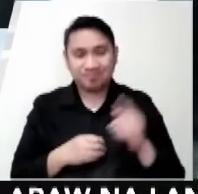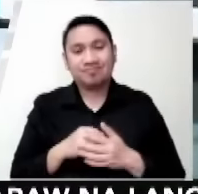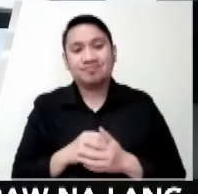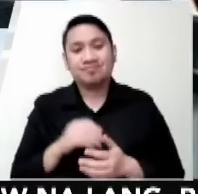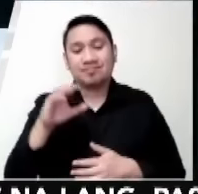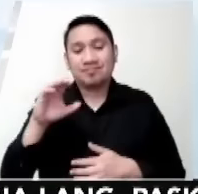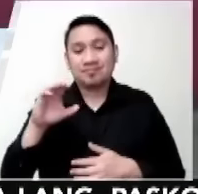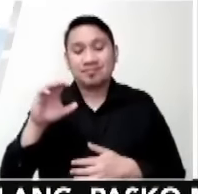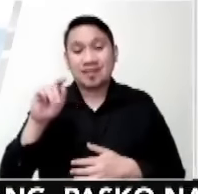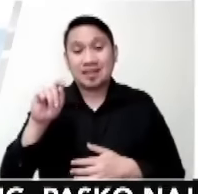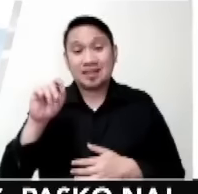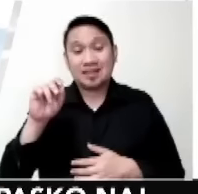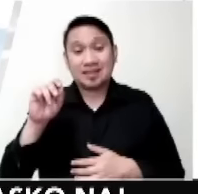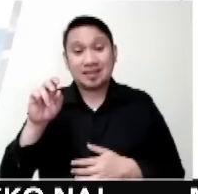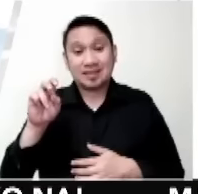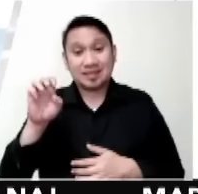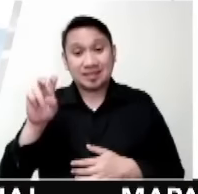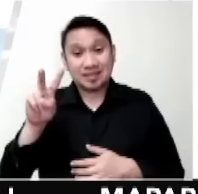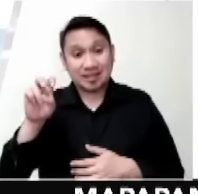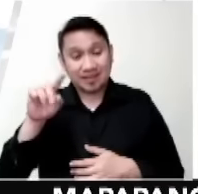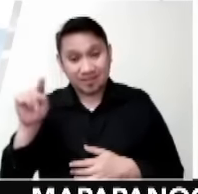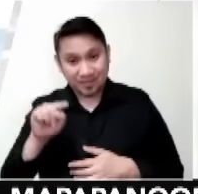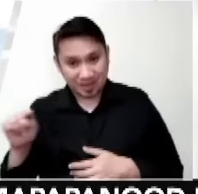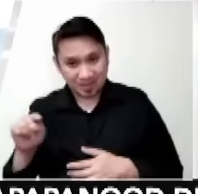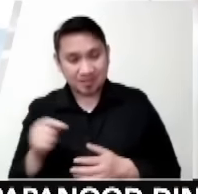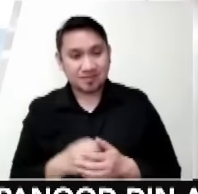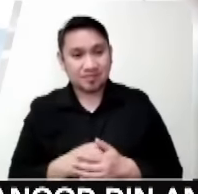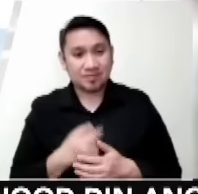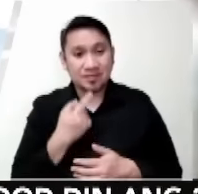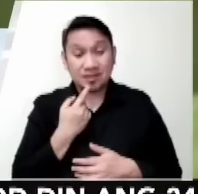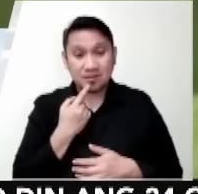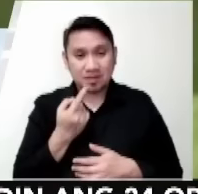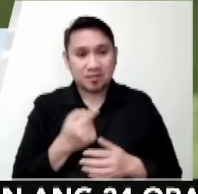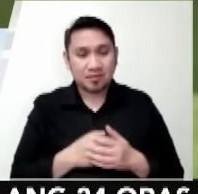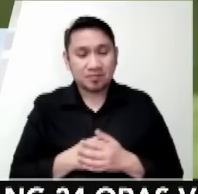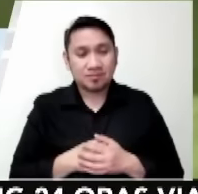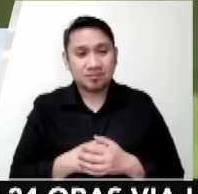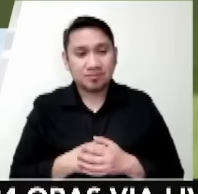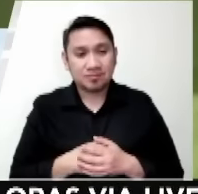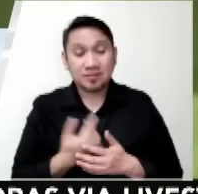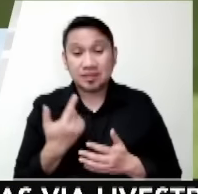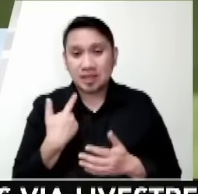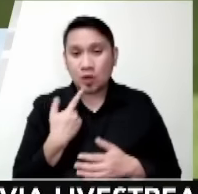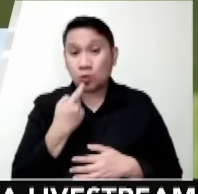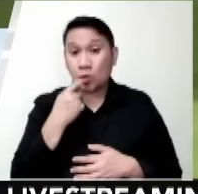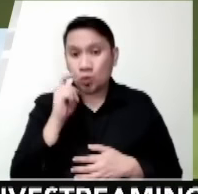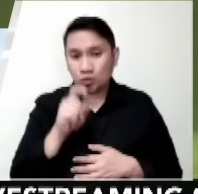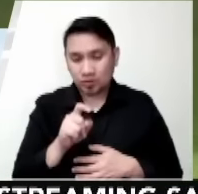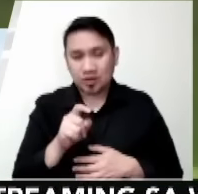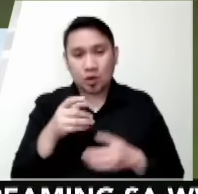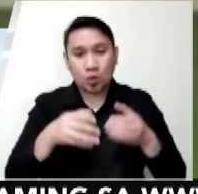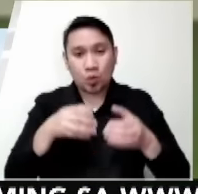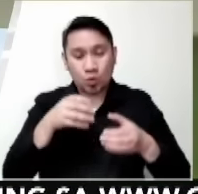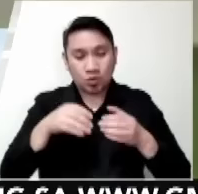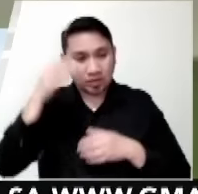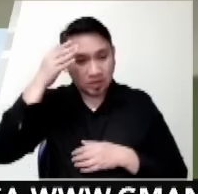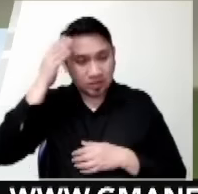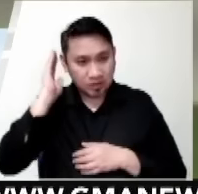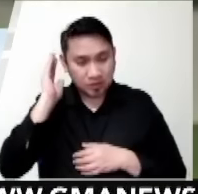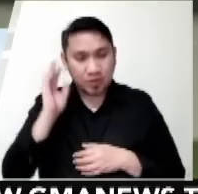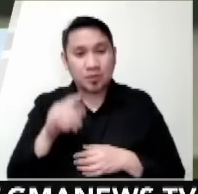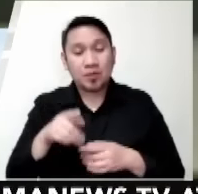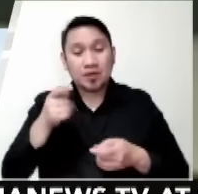Teves Jr. Ayon sa Timorese news website na hatutan.com, ipinagutos ng Court of Appeals ang retrial para sa